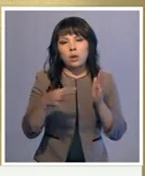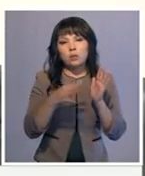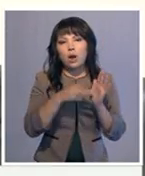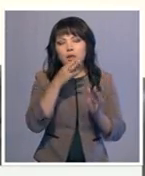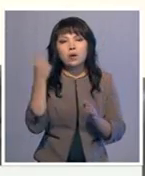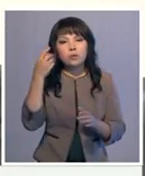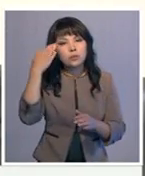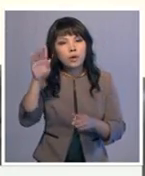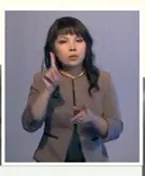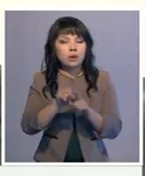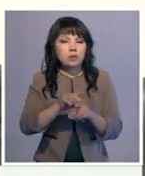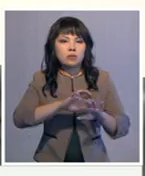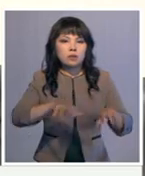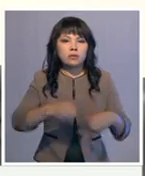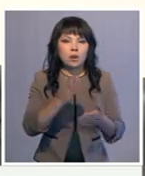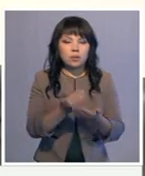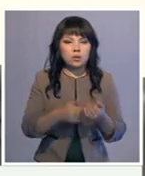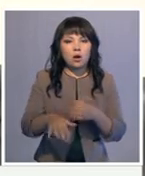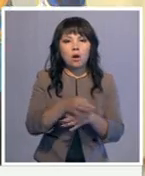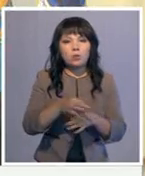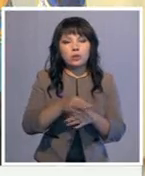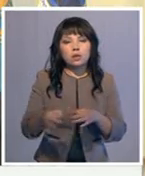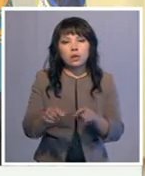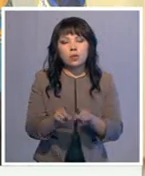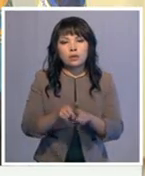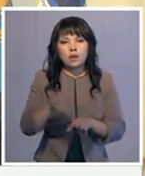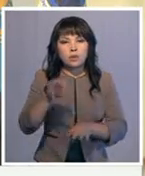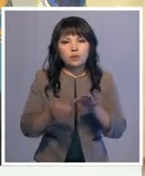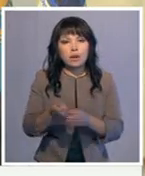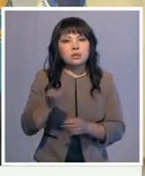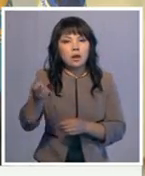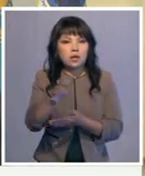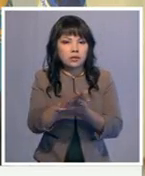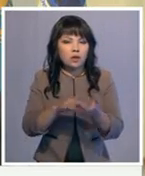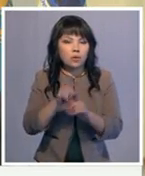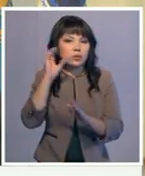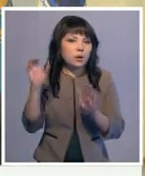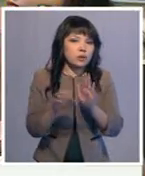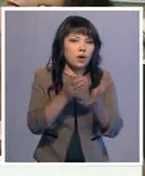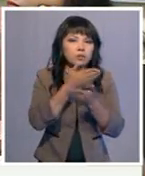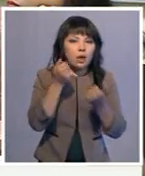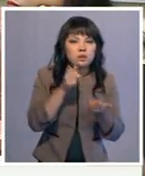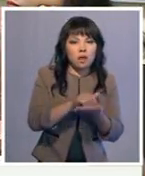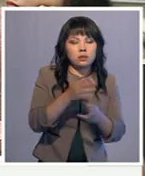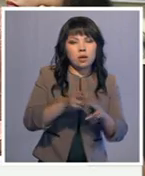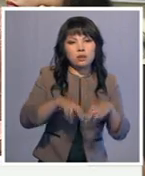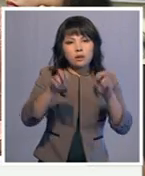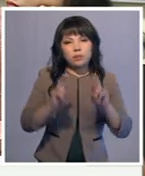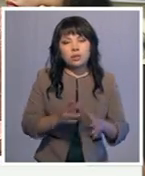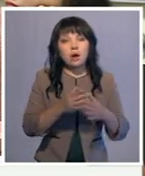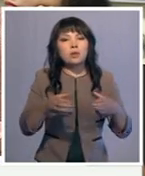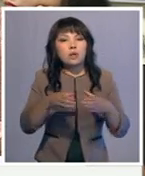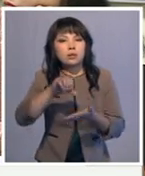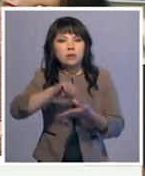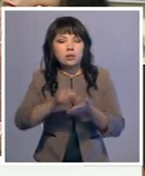алған. Аудандық сотқа шағымданғанымен нәтиже болмай тұр. Бүгін ол арызданып ауыл шаруашылығы министрінің қоғамдық қабылдауына келді. Асылжан